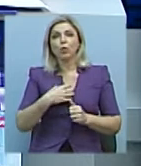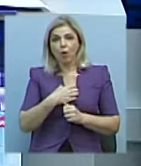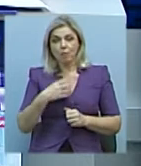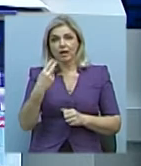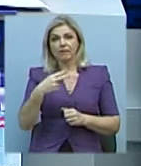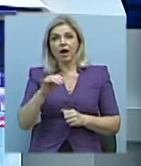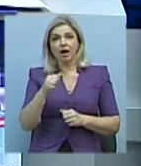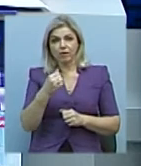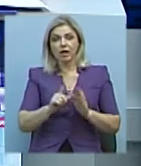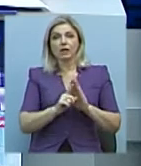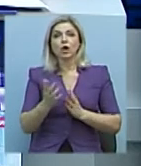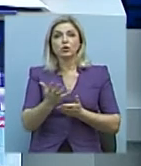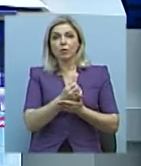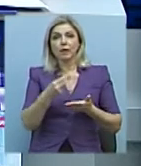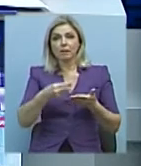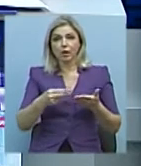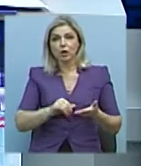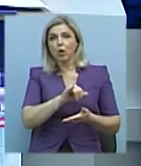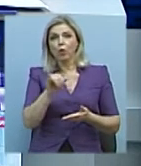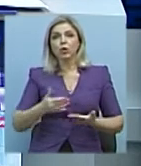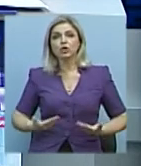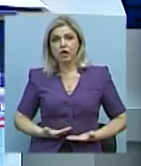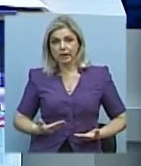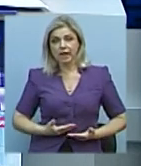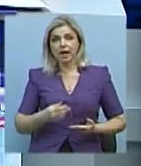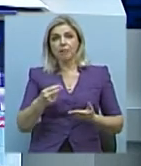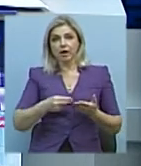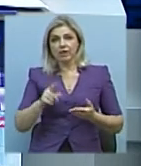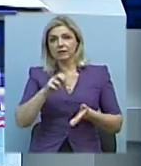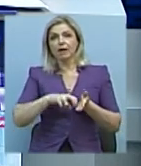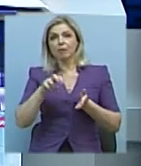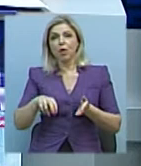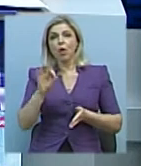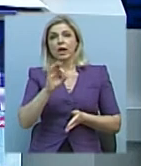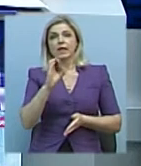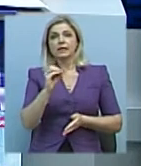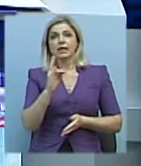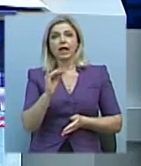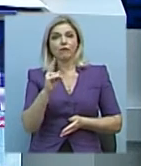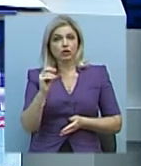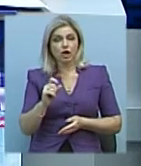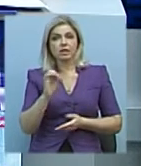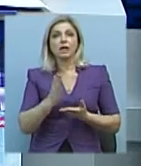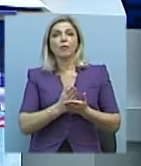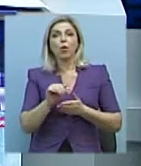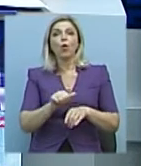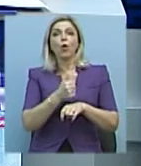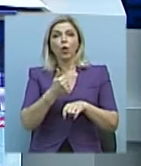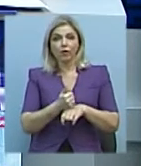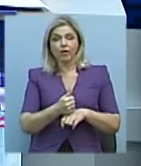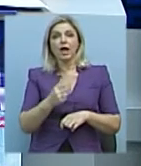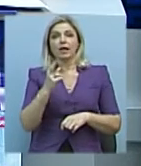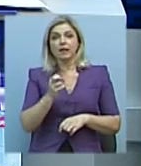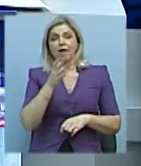почали збирати підписи у жителів міста за відсторонення Олександра Сінкевича з посади міського голови. На момент зйомки